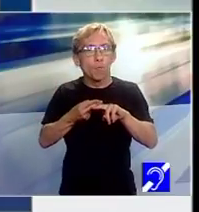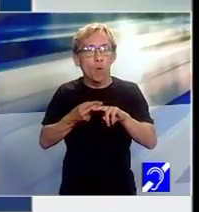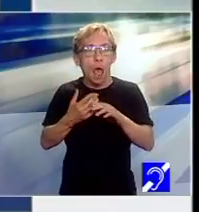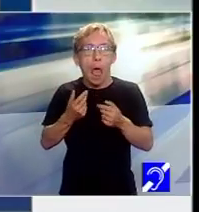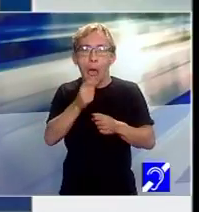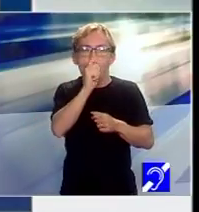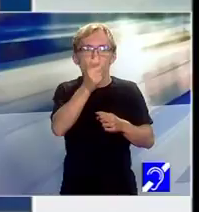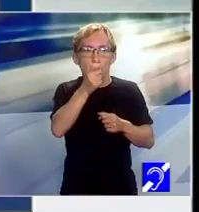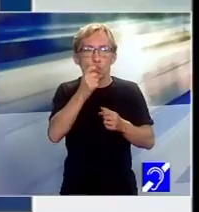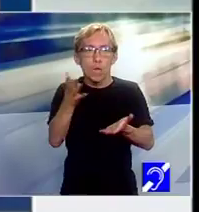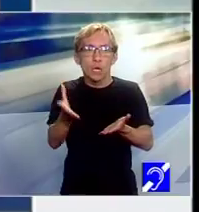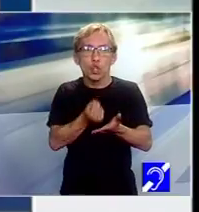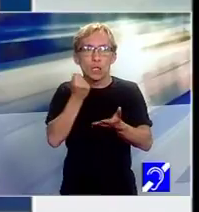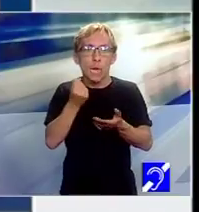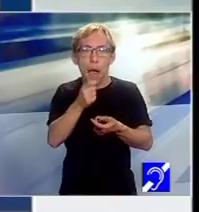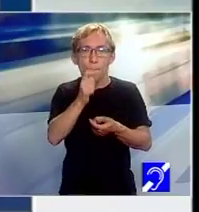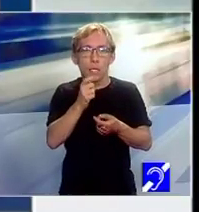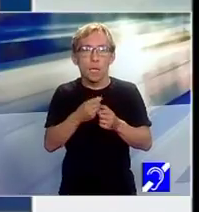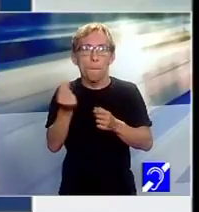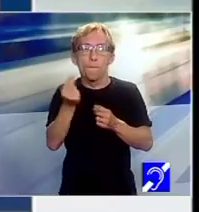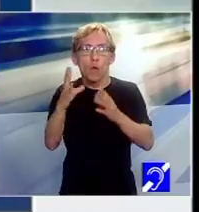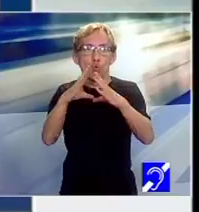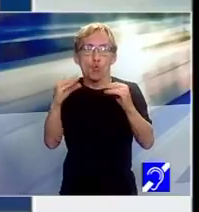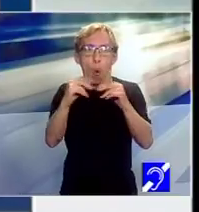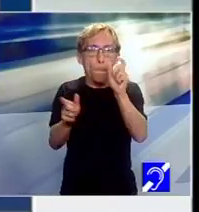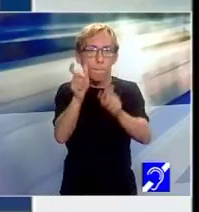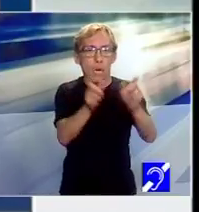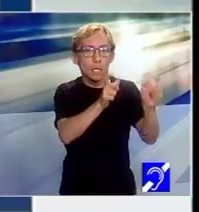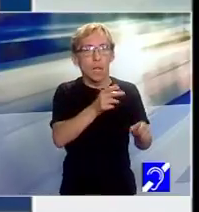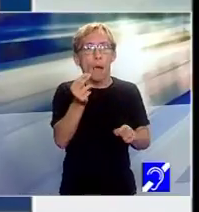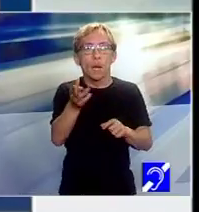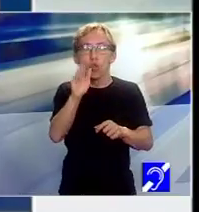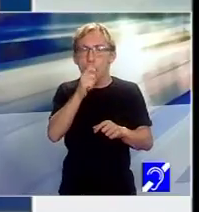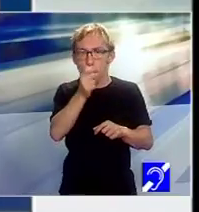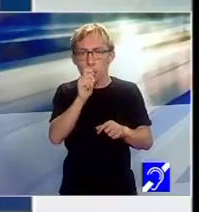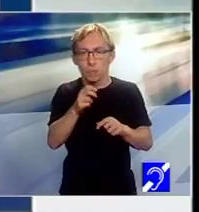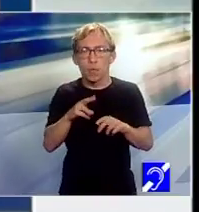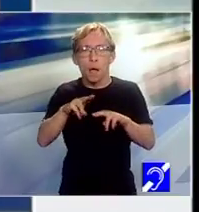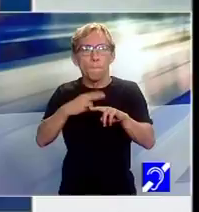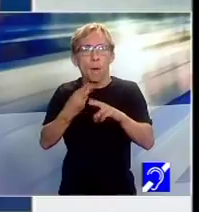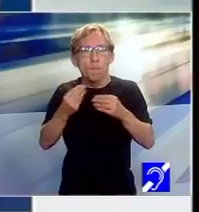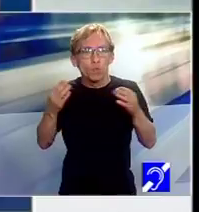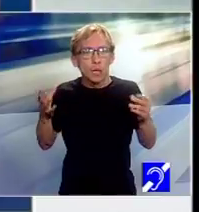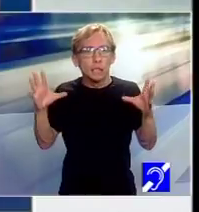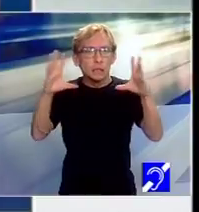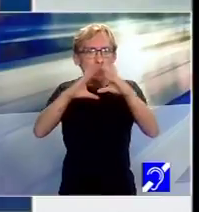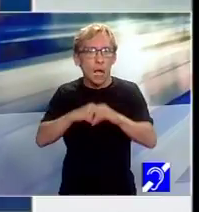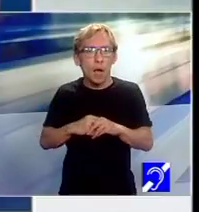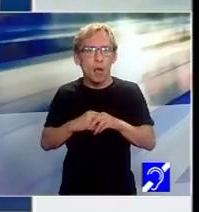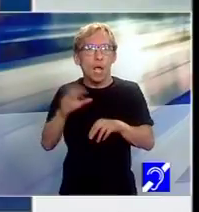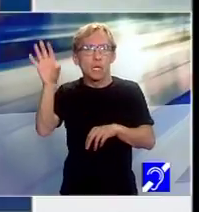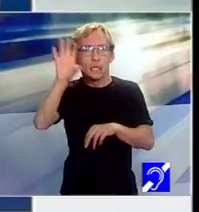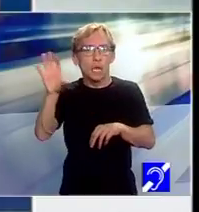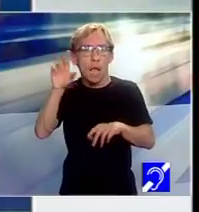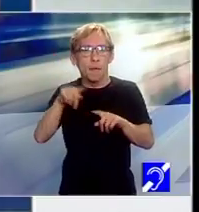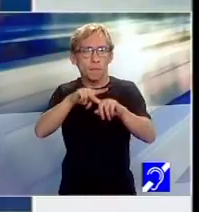România, o emisiune de cultură generală pentru voi, pentru românii, care prin această emisiune puteți afla cât mai multe despre țara în care trăim cu